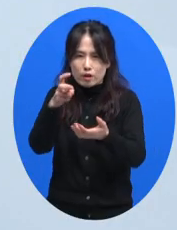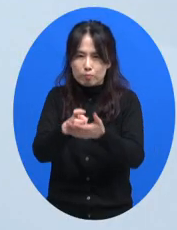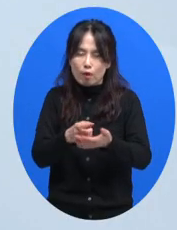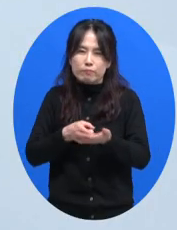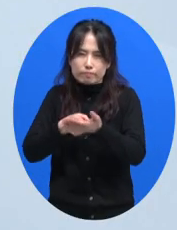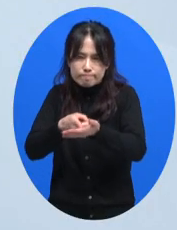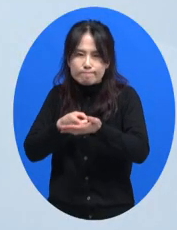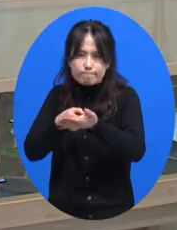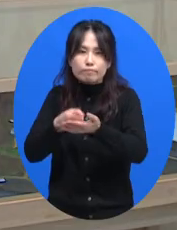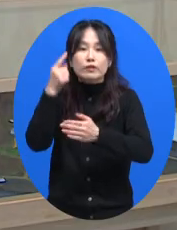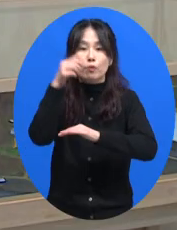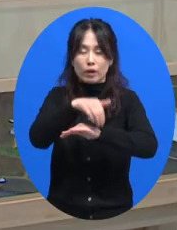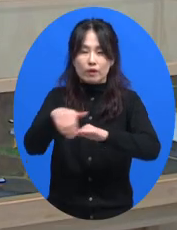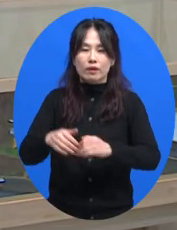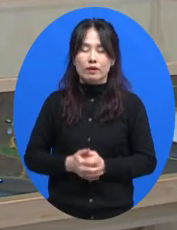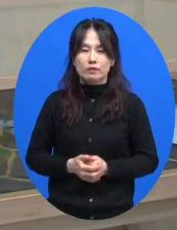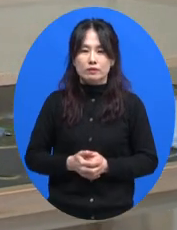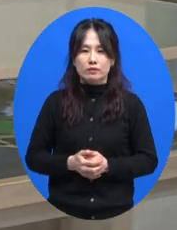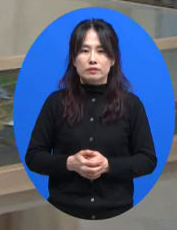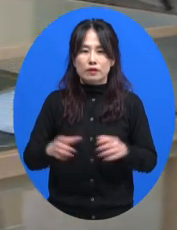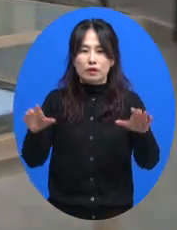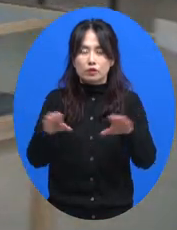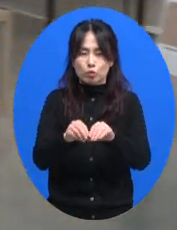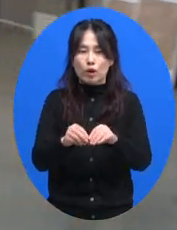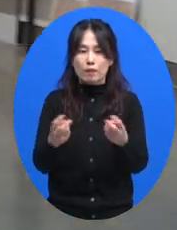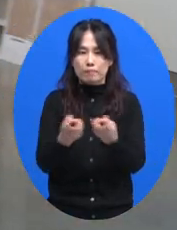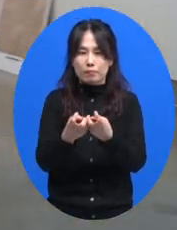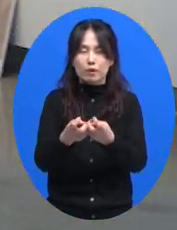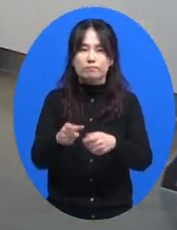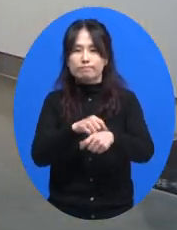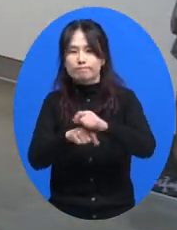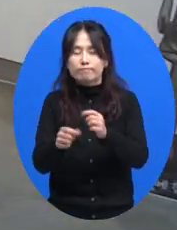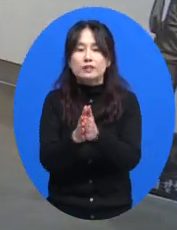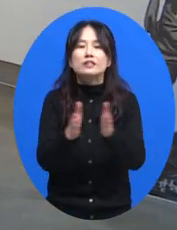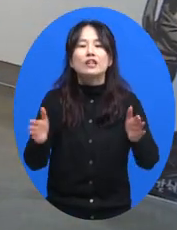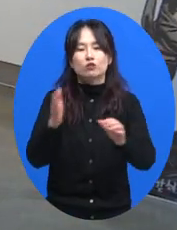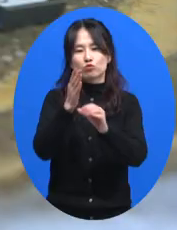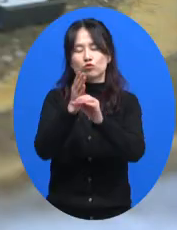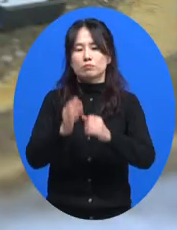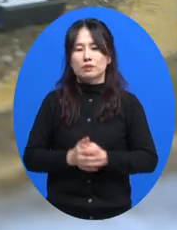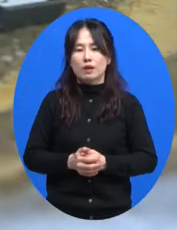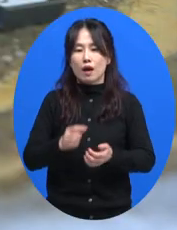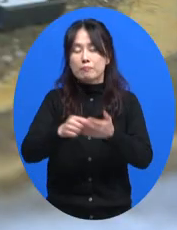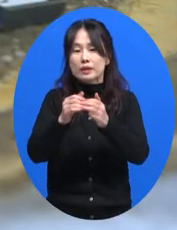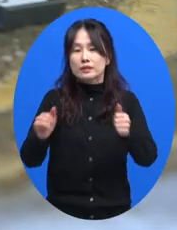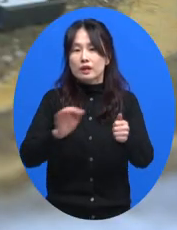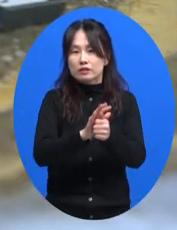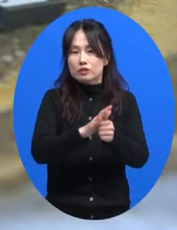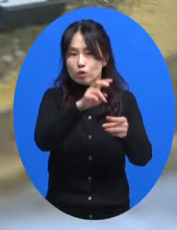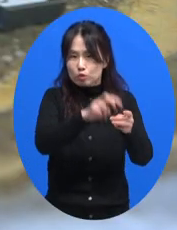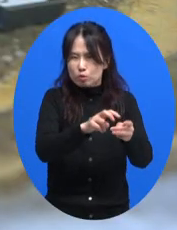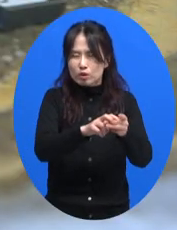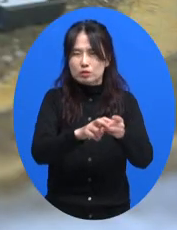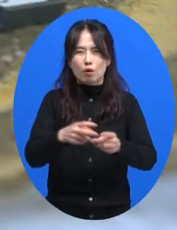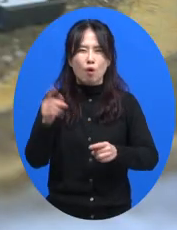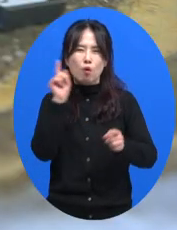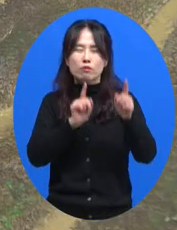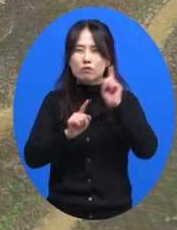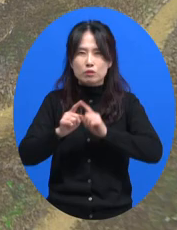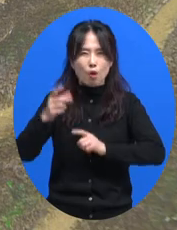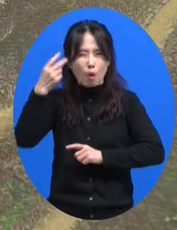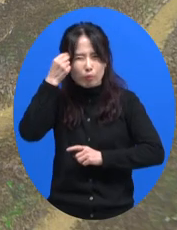지속적으로 요청할 계획. 더불어 종합대책을 본격적으로 추진합니다. 피해자 지원센터를 통해 트라우마 해소 프로그램을